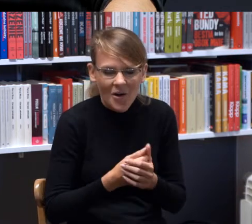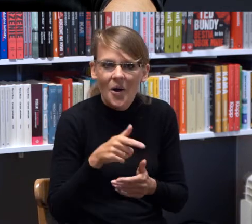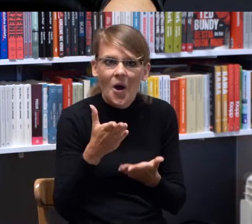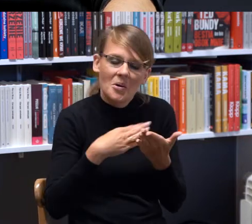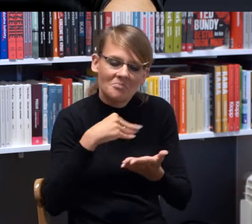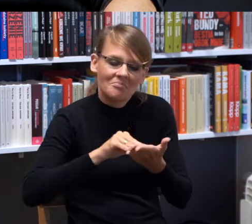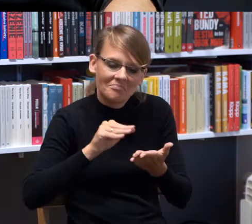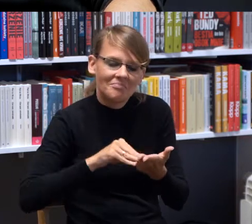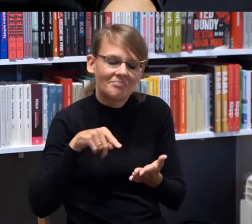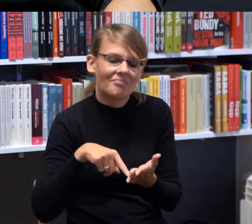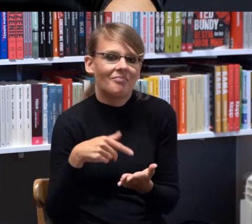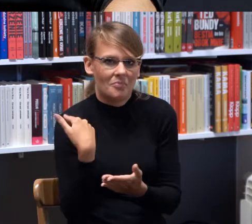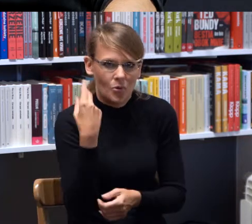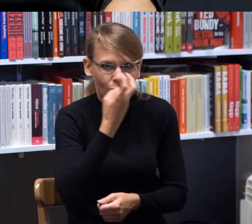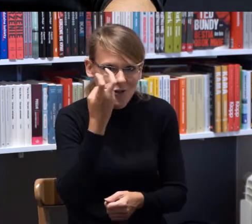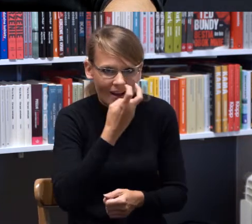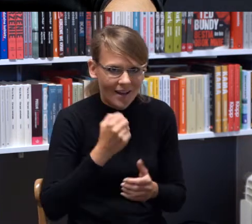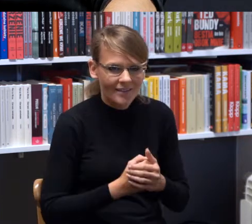rozdziału.